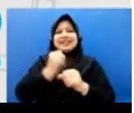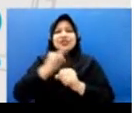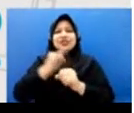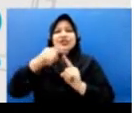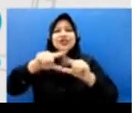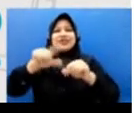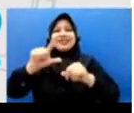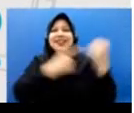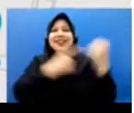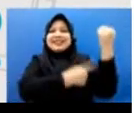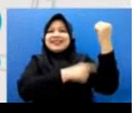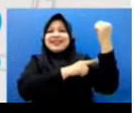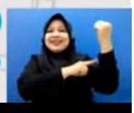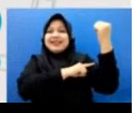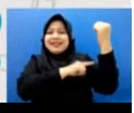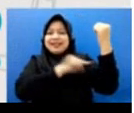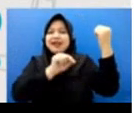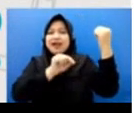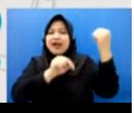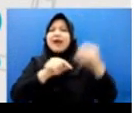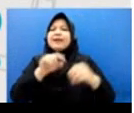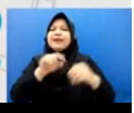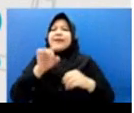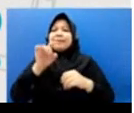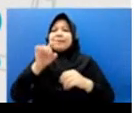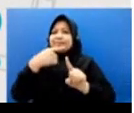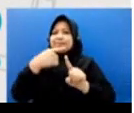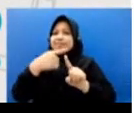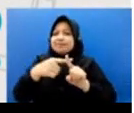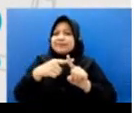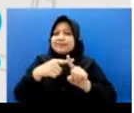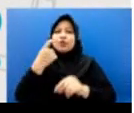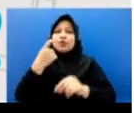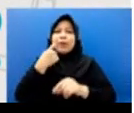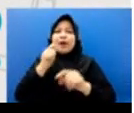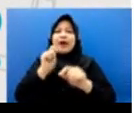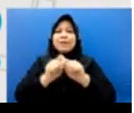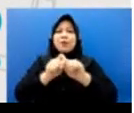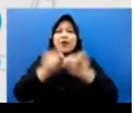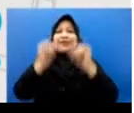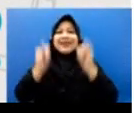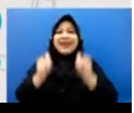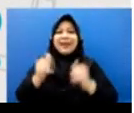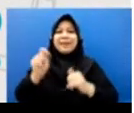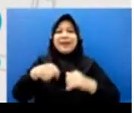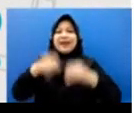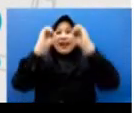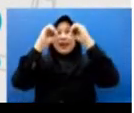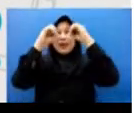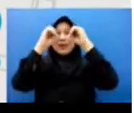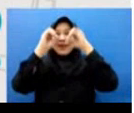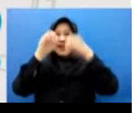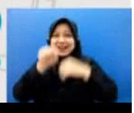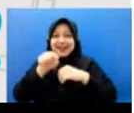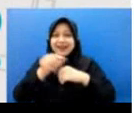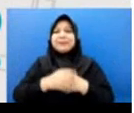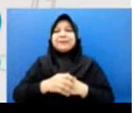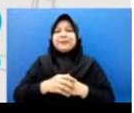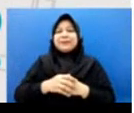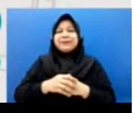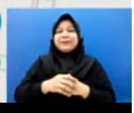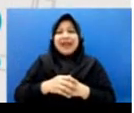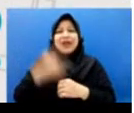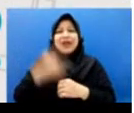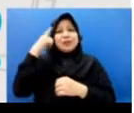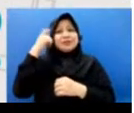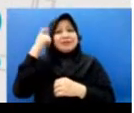ketika mendesain gamifikasi menggunakan Google Applied, itu saya lakukan dengan belajar tentu dengan semangat